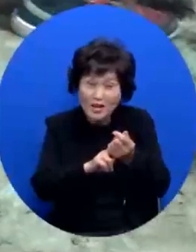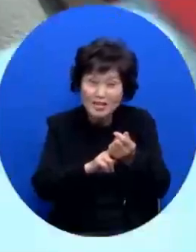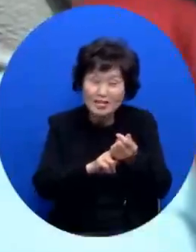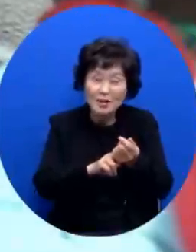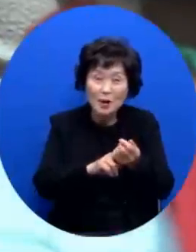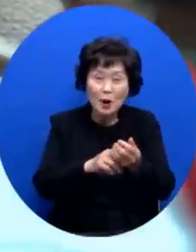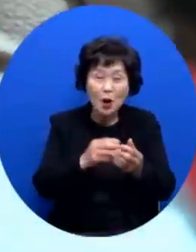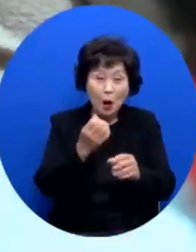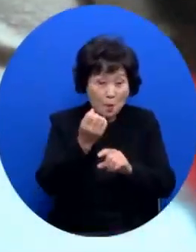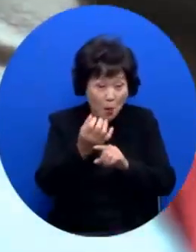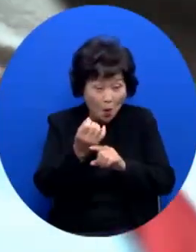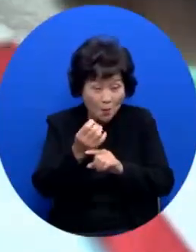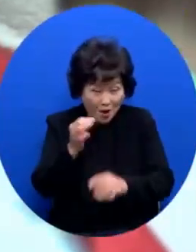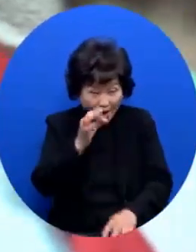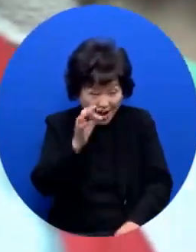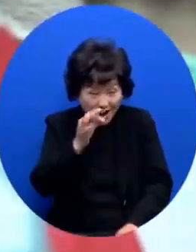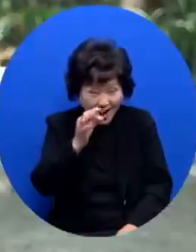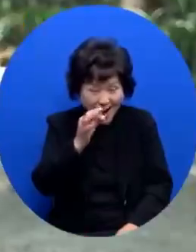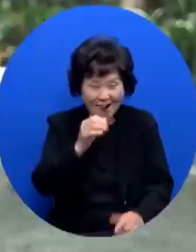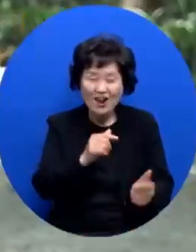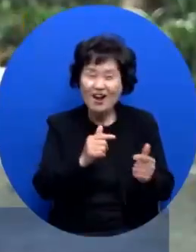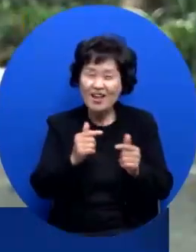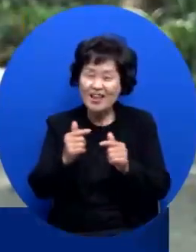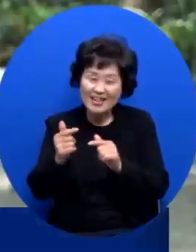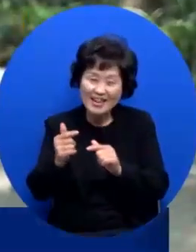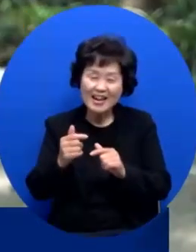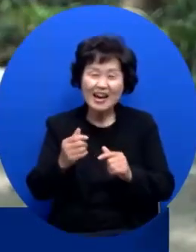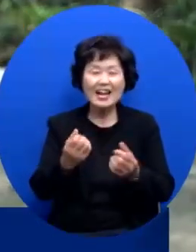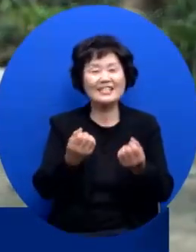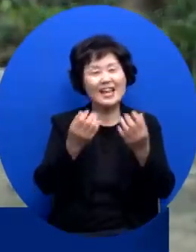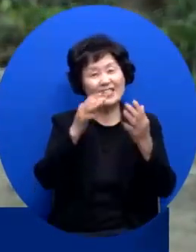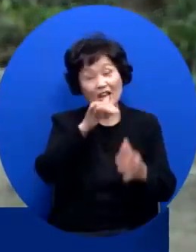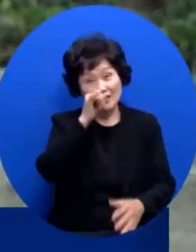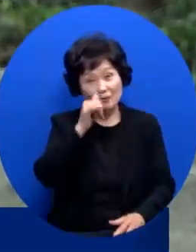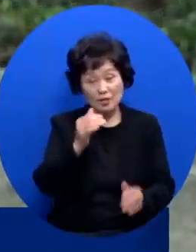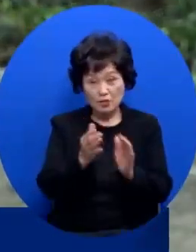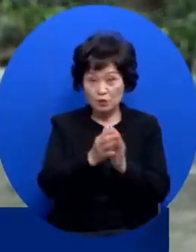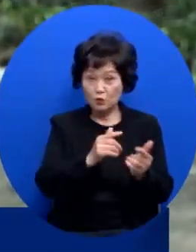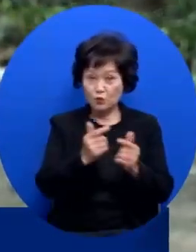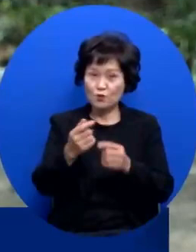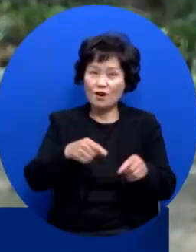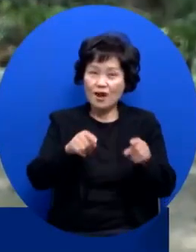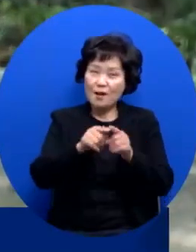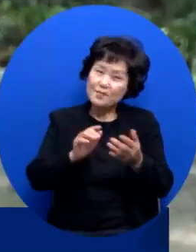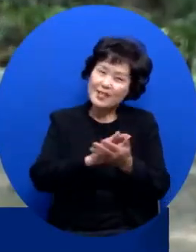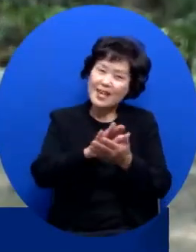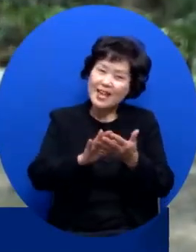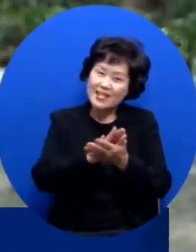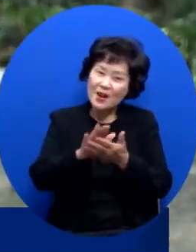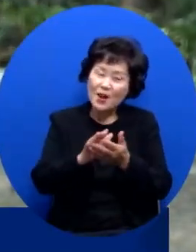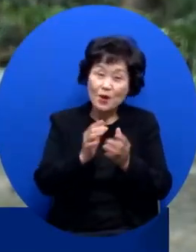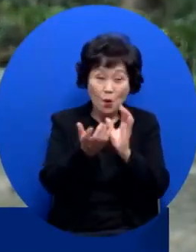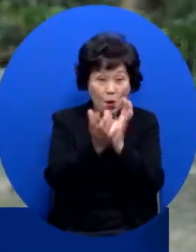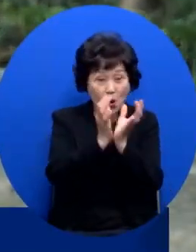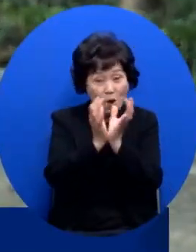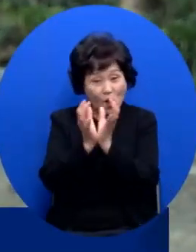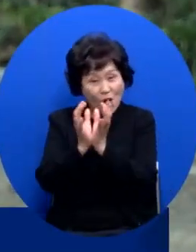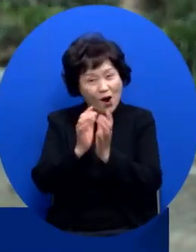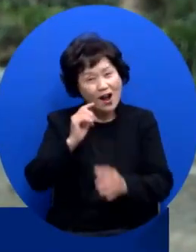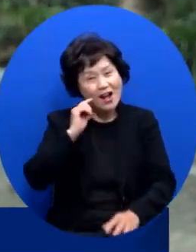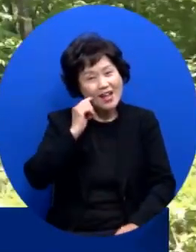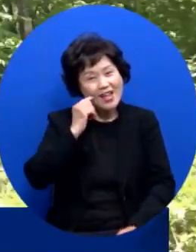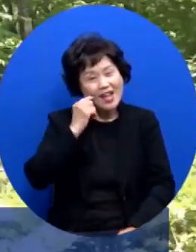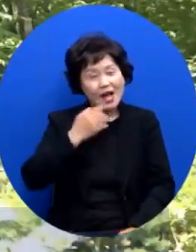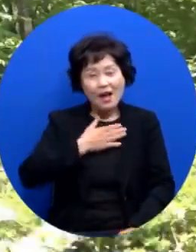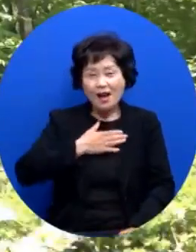수 있는 놀이가 준비됐습니다. 친구들이랑 같이도 놀고 숲속에 있는 꽃들도 예쁘니까 기분이